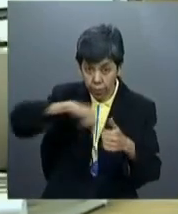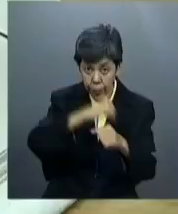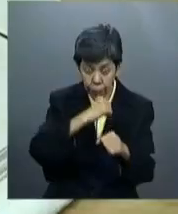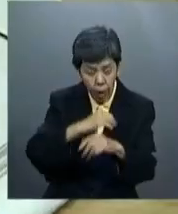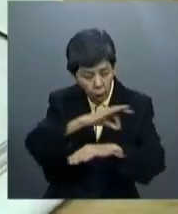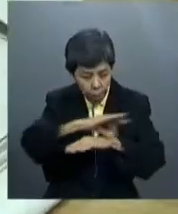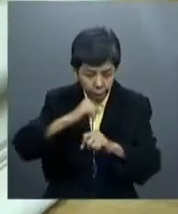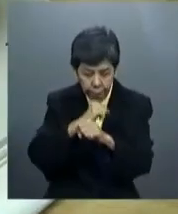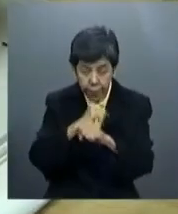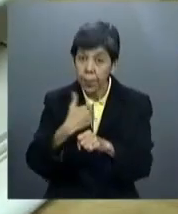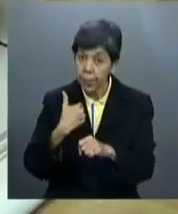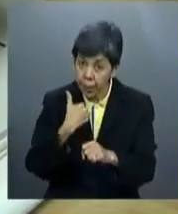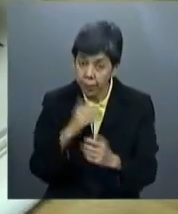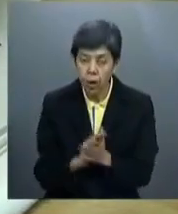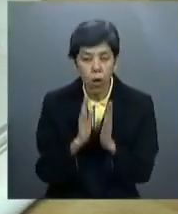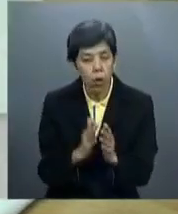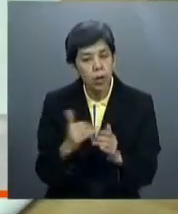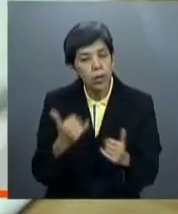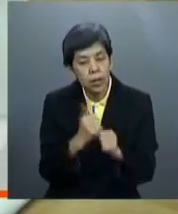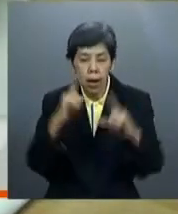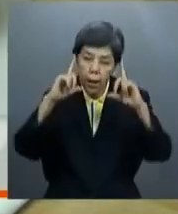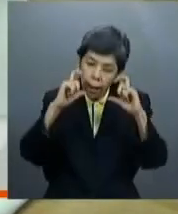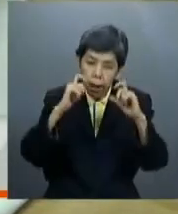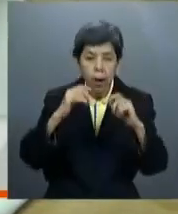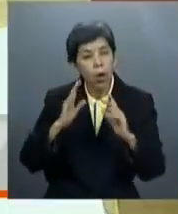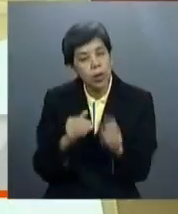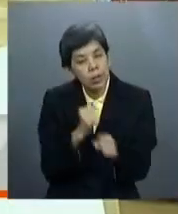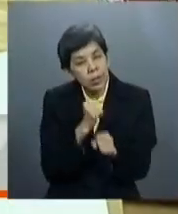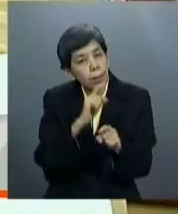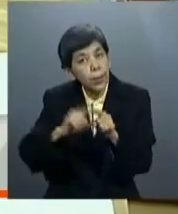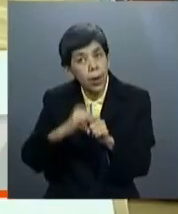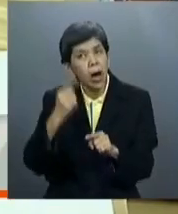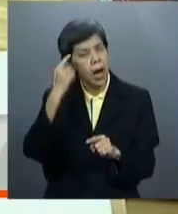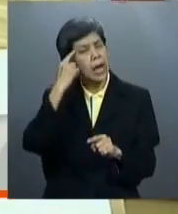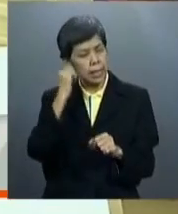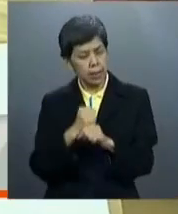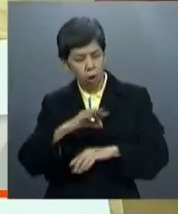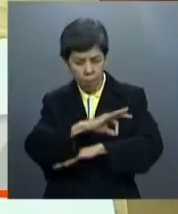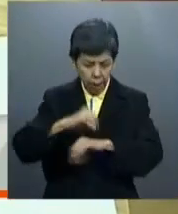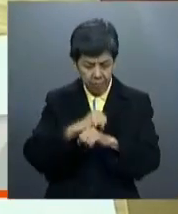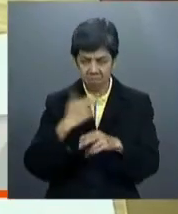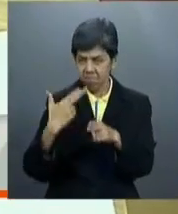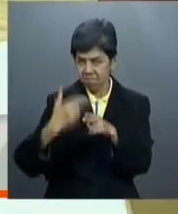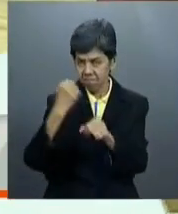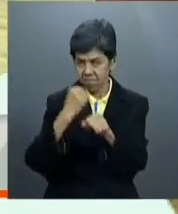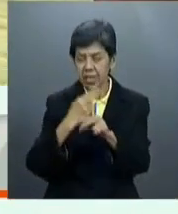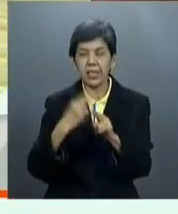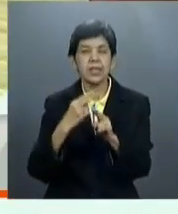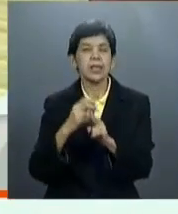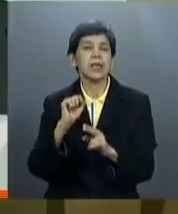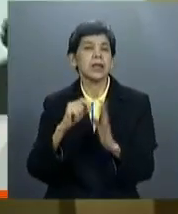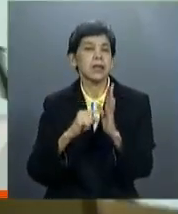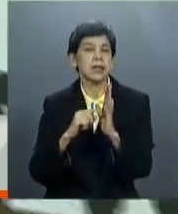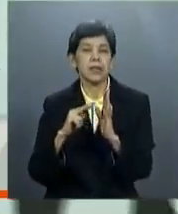ออกแบบไม่ว่าจะเป็นลูกค้าช่างภาพหรือแม่บ้านสะท้อนแนวคิดของนักออกแบบชั้นนำสันติลอรัช